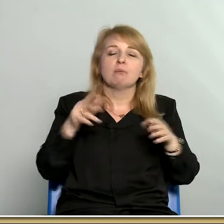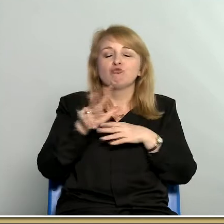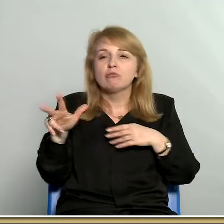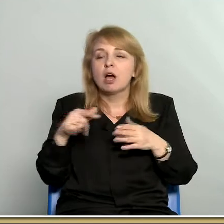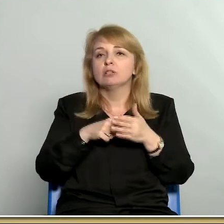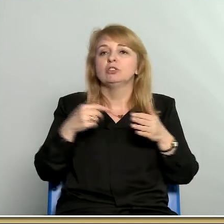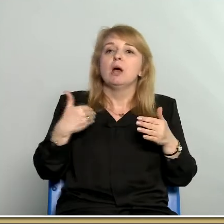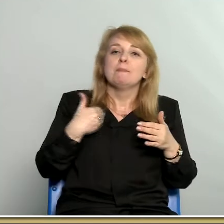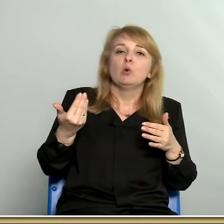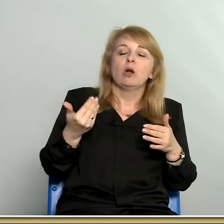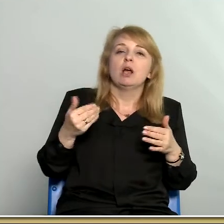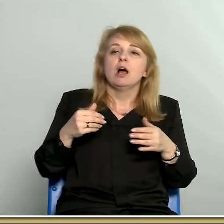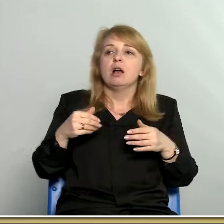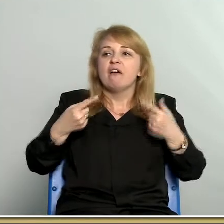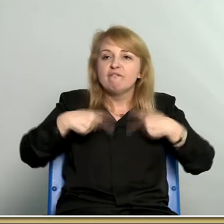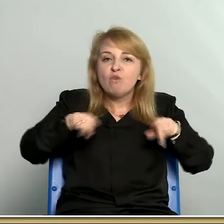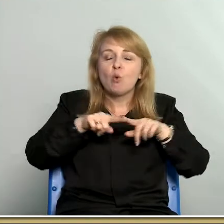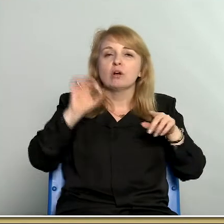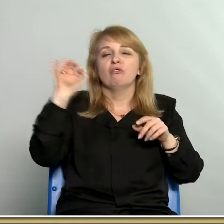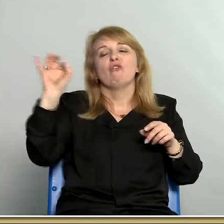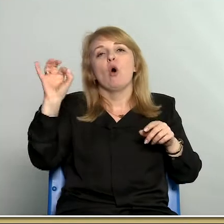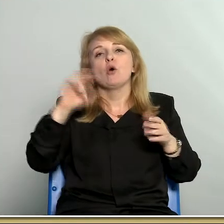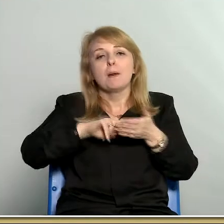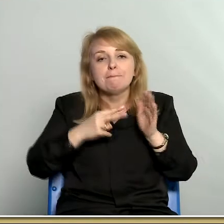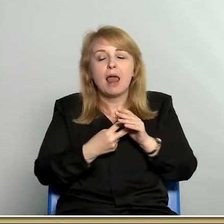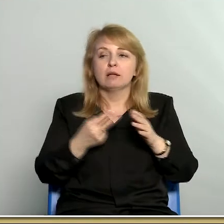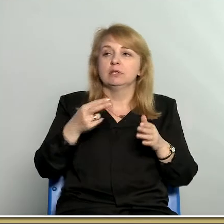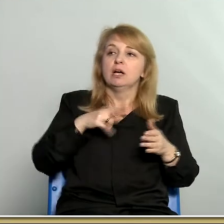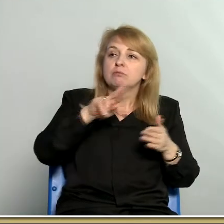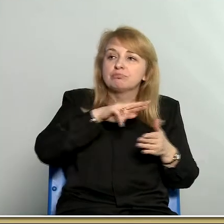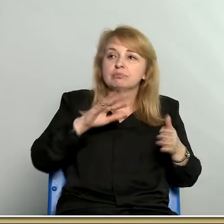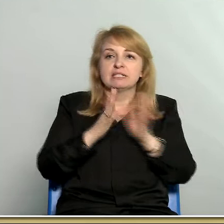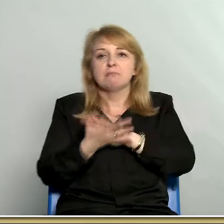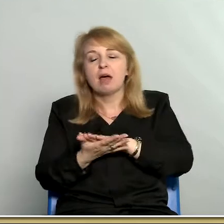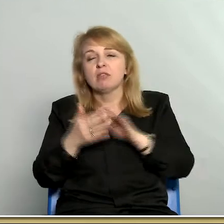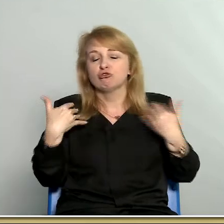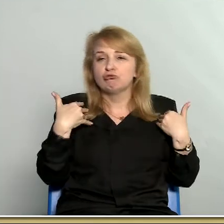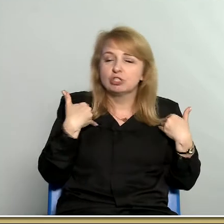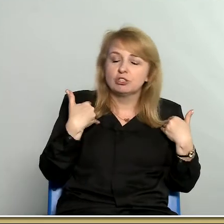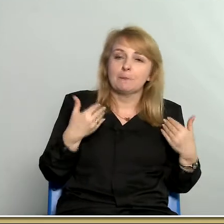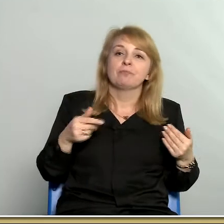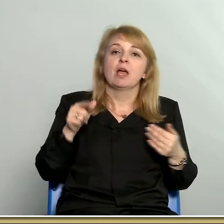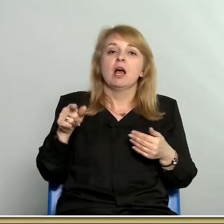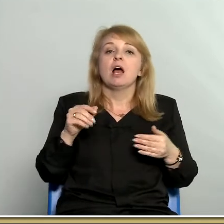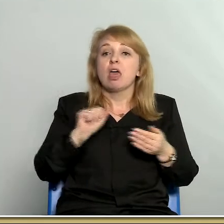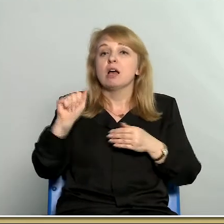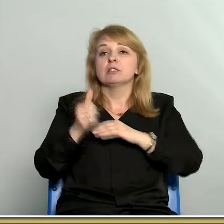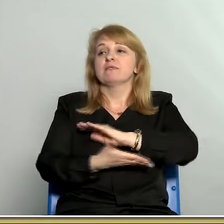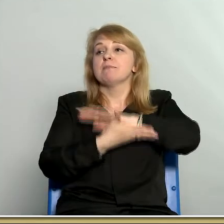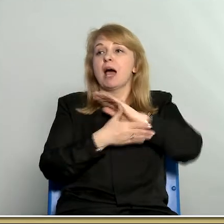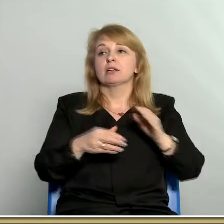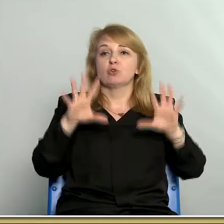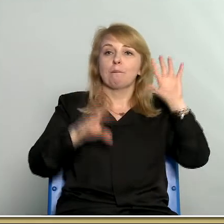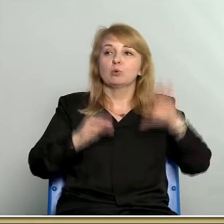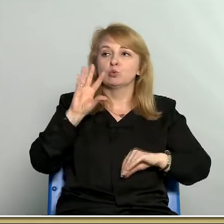realizowane tam, gdzie mamy lokalne plany rewitalizacji. Jest tutaj duże wsparcie budżetu państwa, choć z drugiej